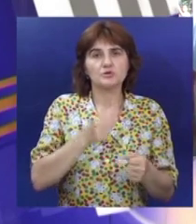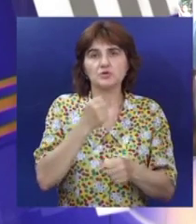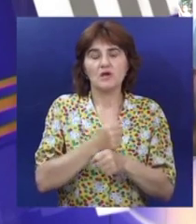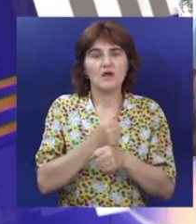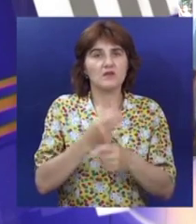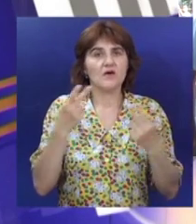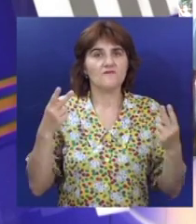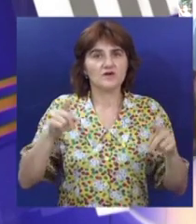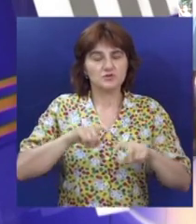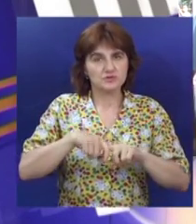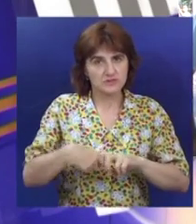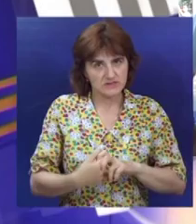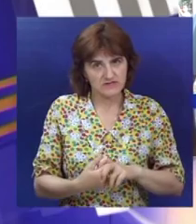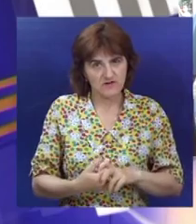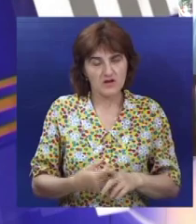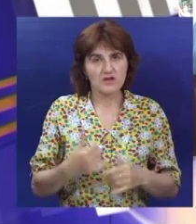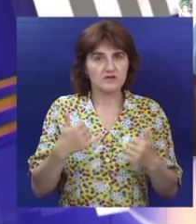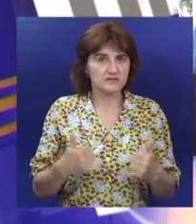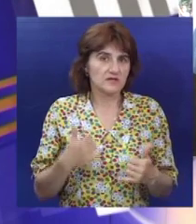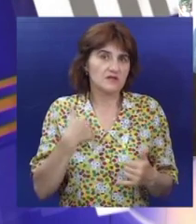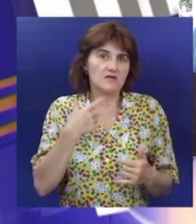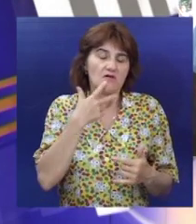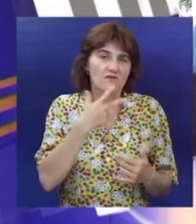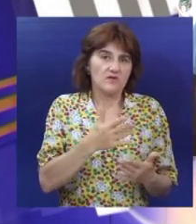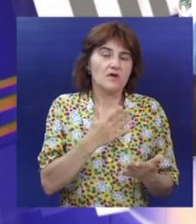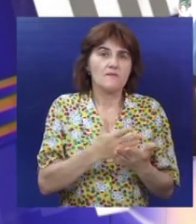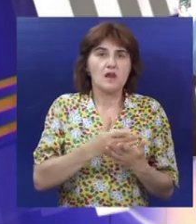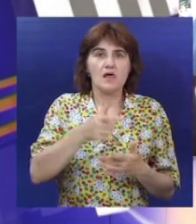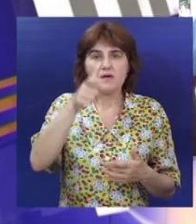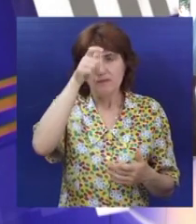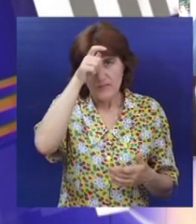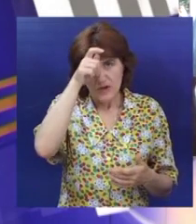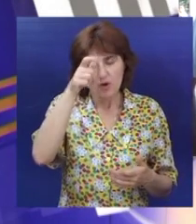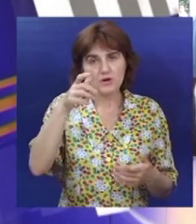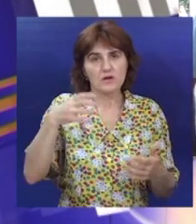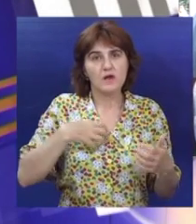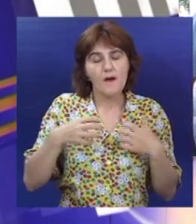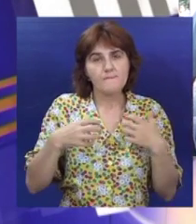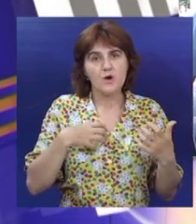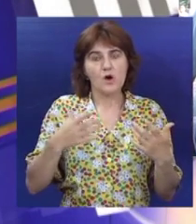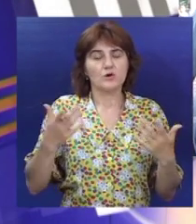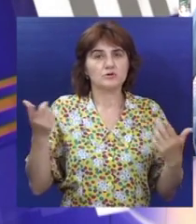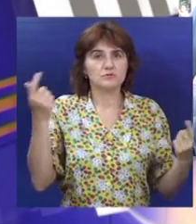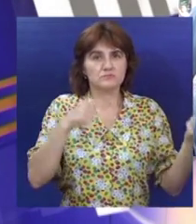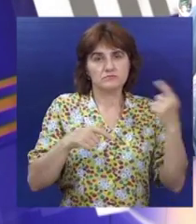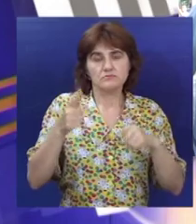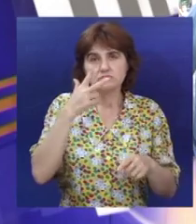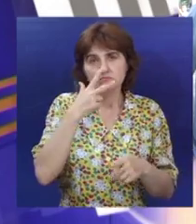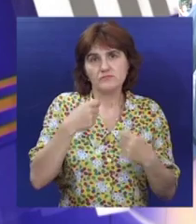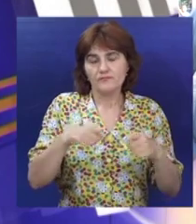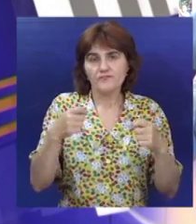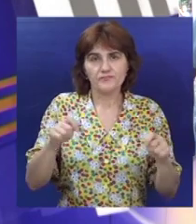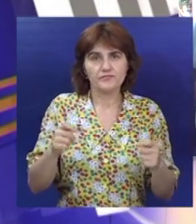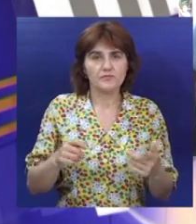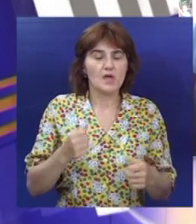neke važne stvari u Srbiji, tako da, eto, osvetili smo Beograd, Narodno pozorište. Napravili